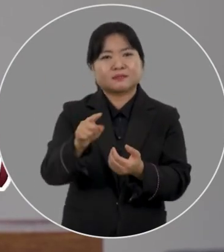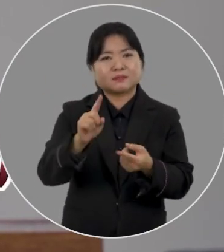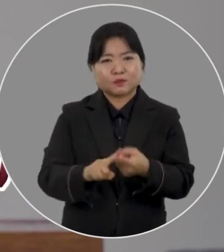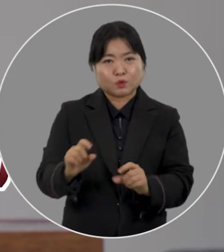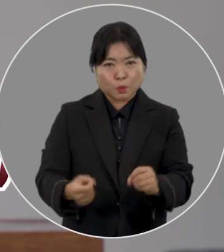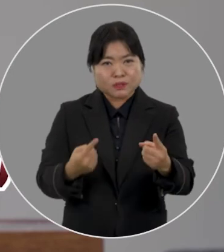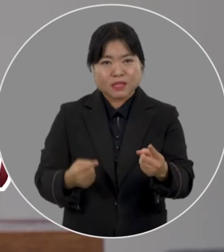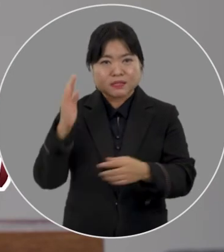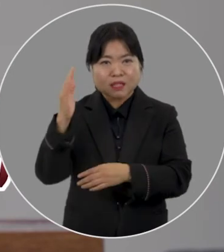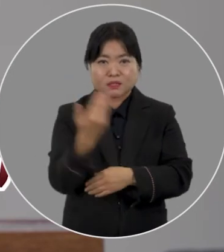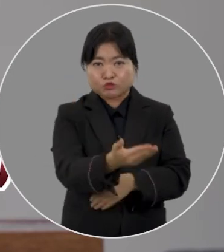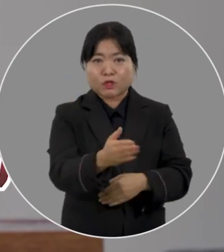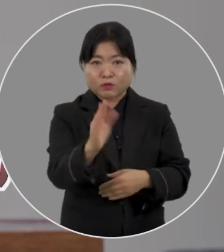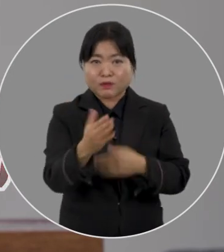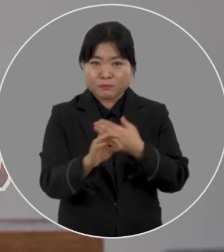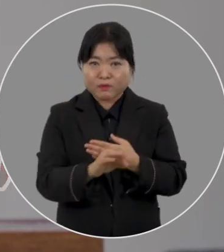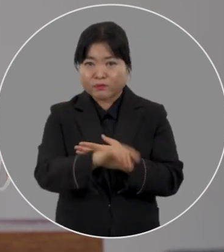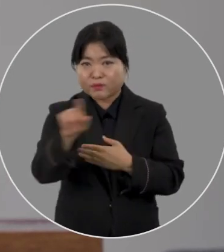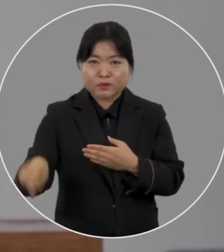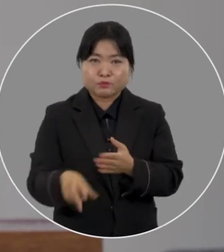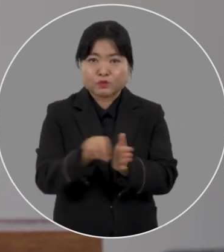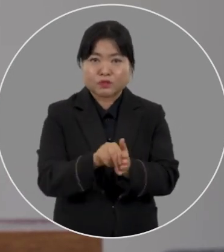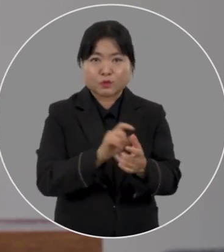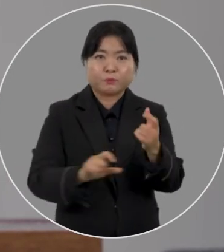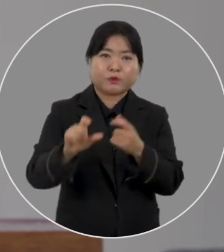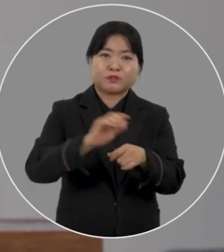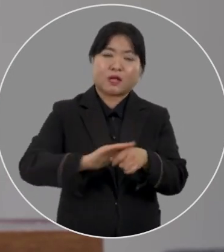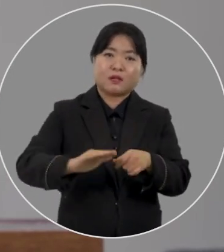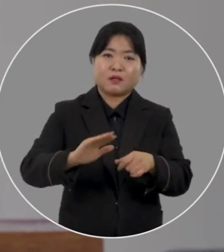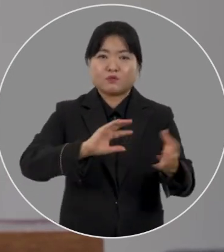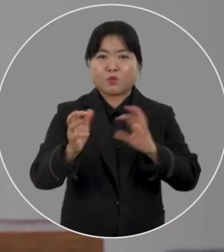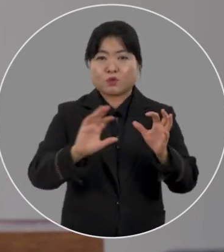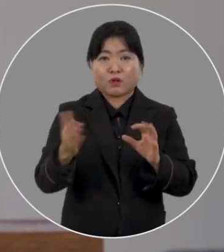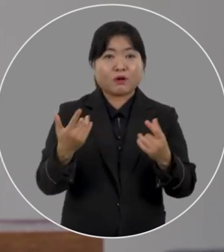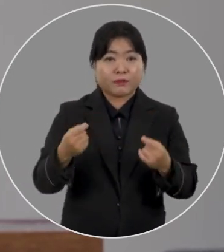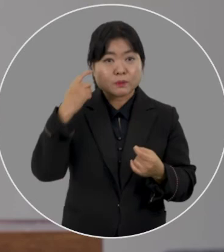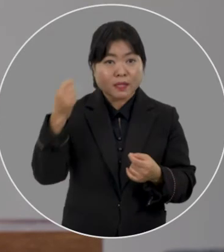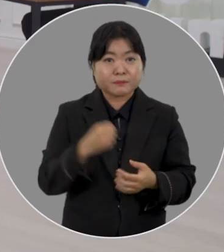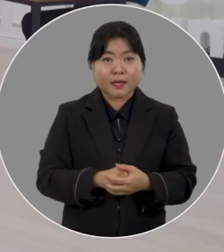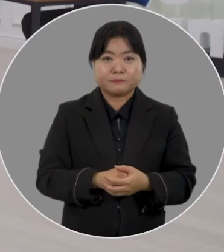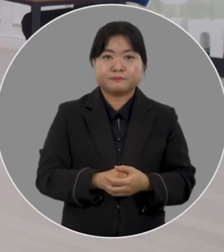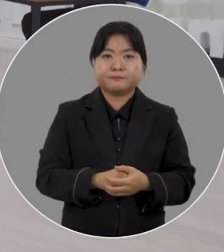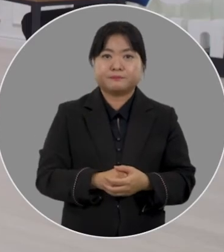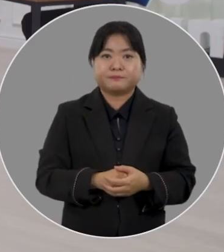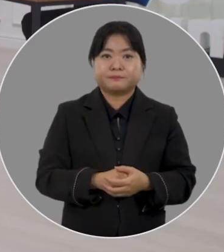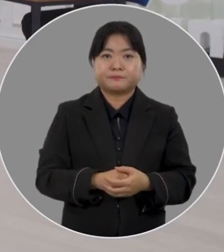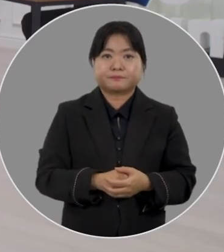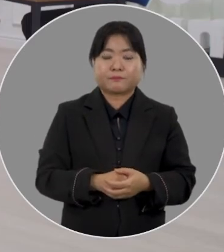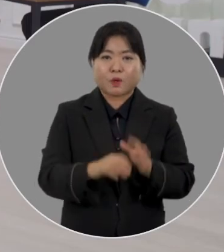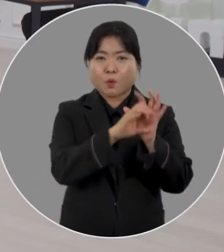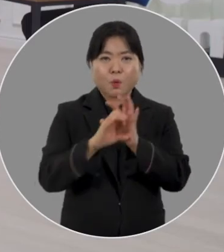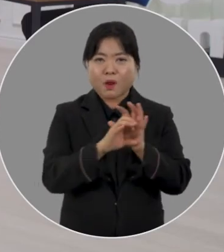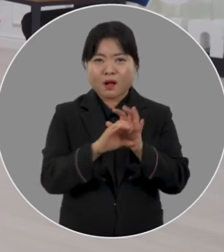사실도 동시에 좀 얘기된다면은 이런 문제들이 좀 더 풍부하게 논의될 수 있지 않을까라는 생각입니다. 네.